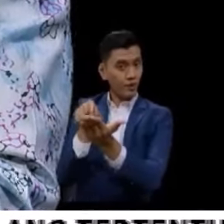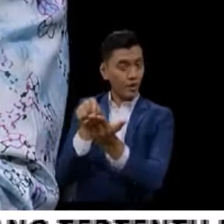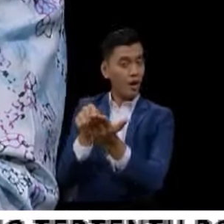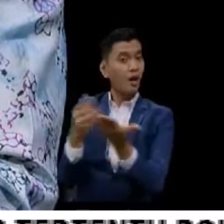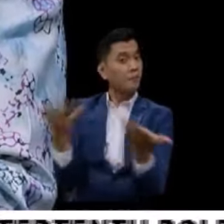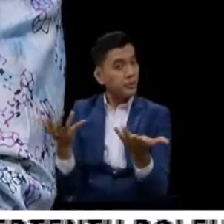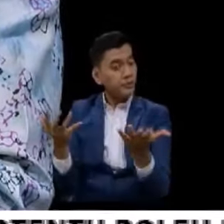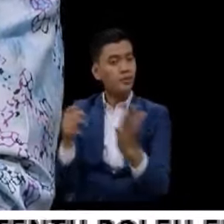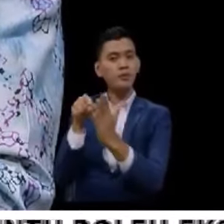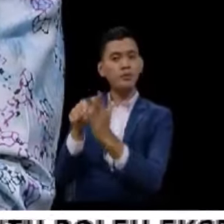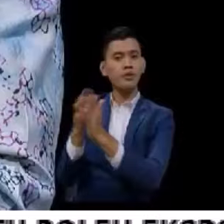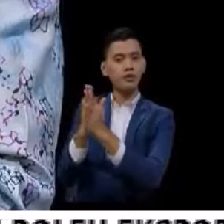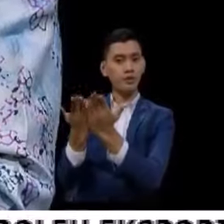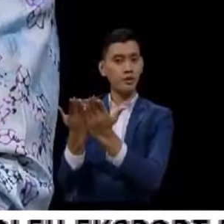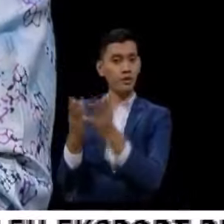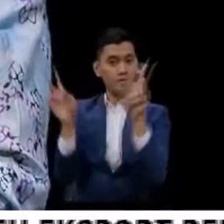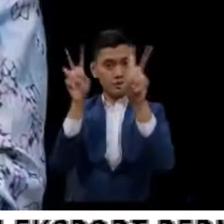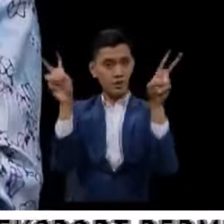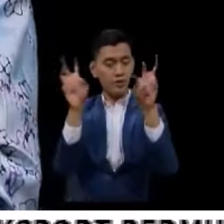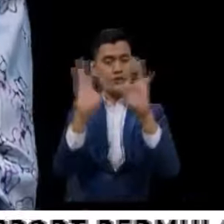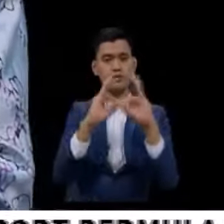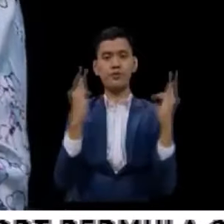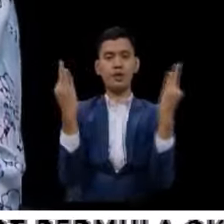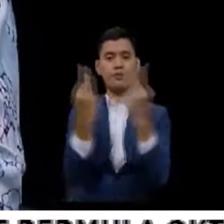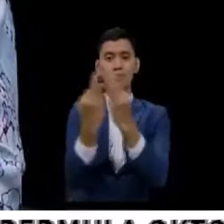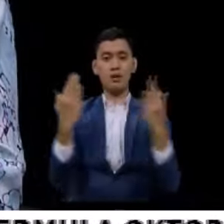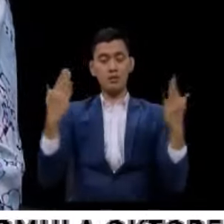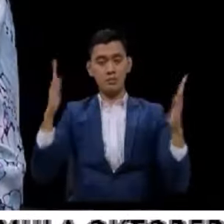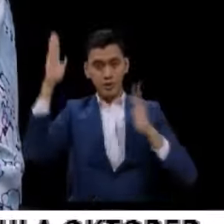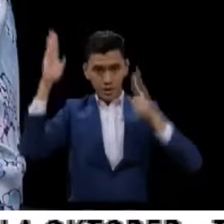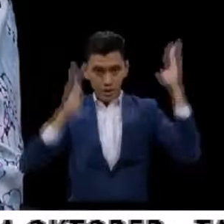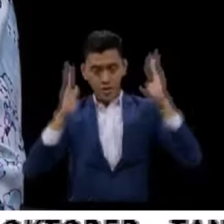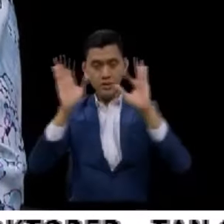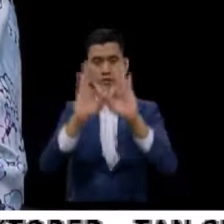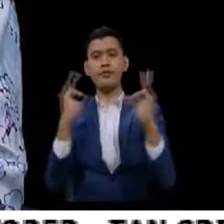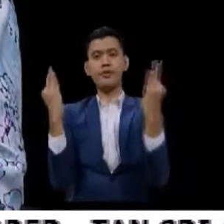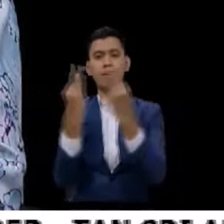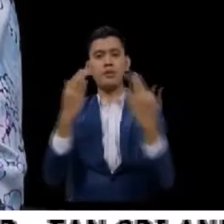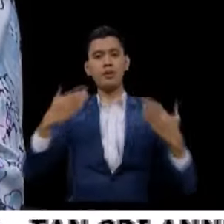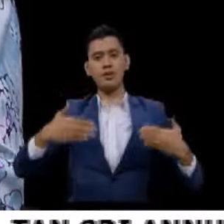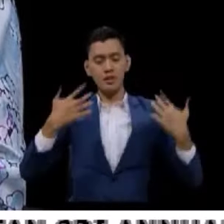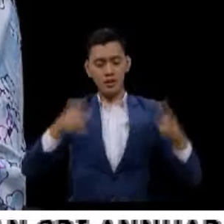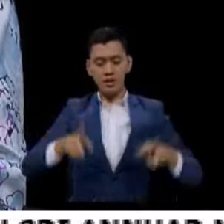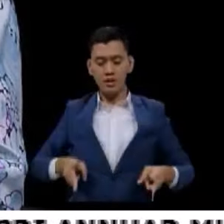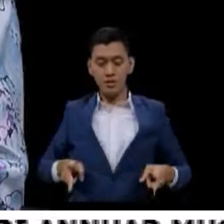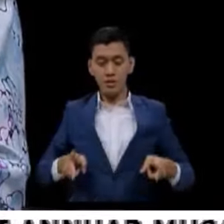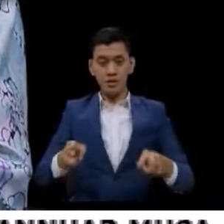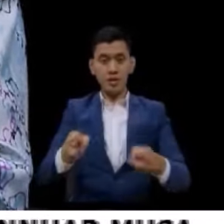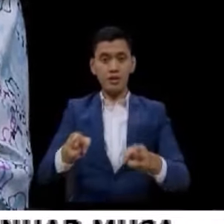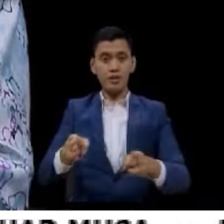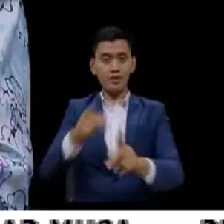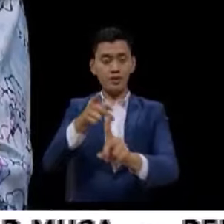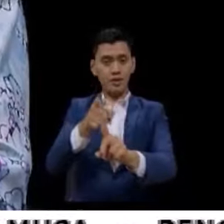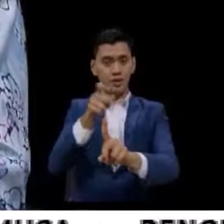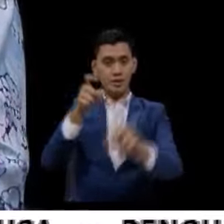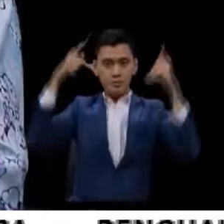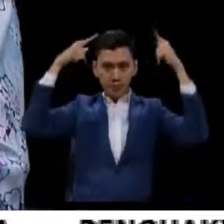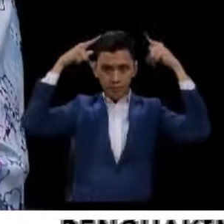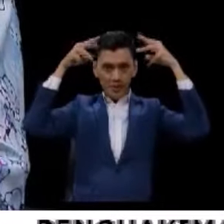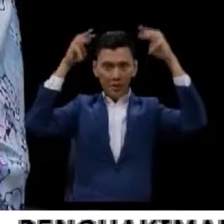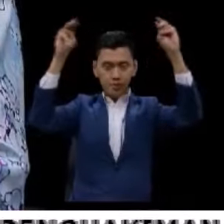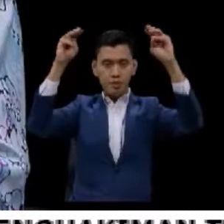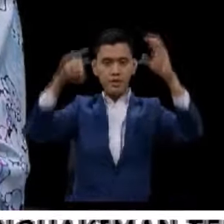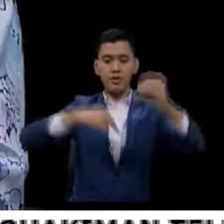situ elah keluarga Malaysia keluarga sejahtera yang telah pulih lancar kauli ama format Perdana Menteri berkenaan dengan